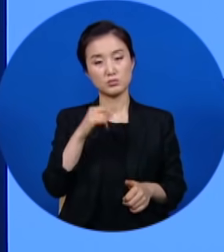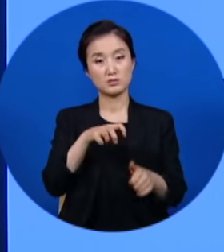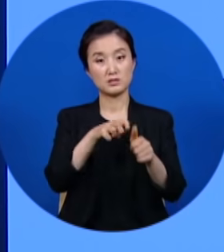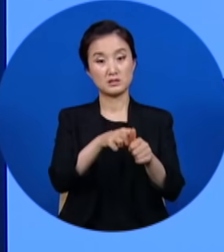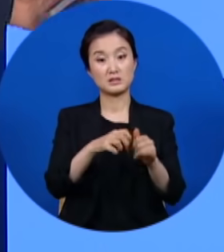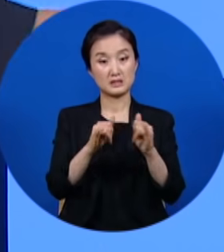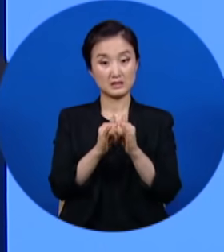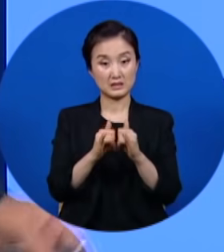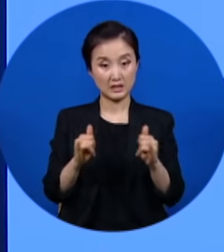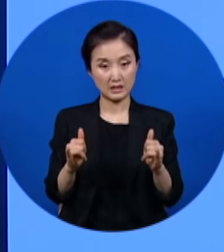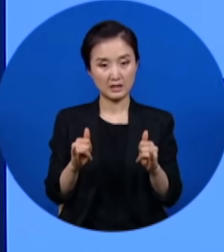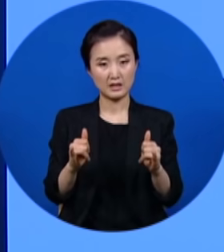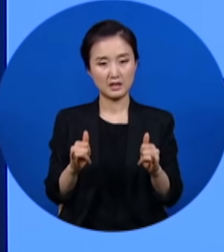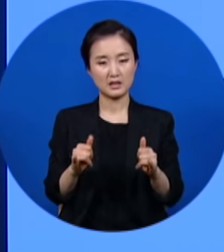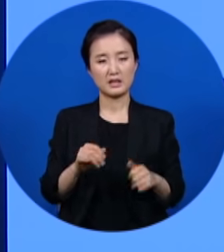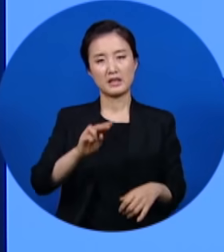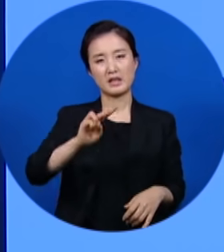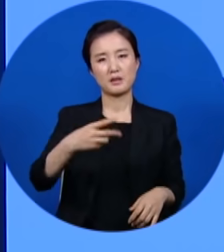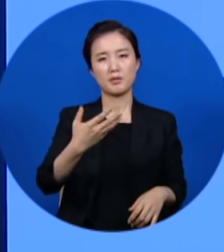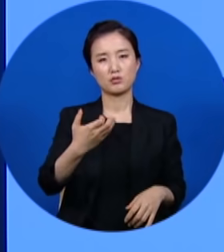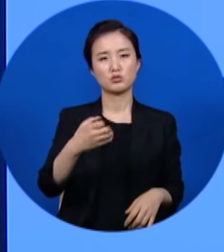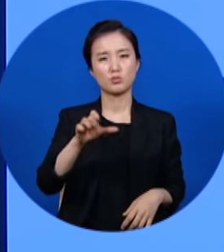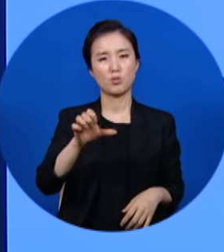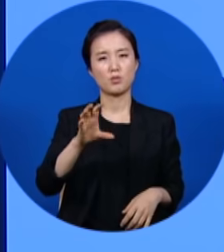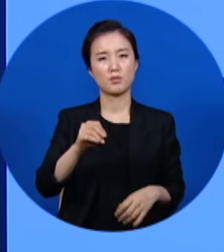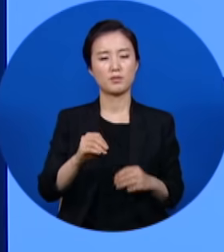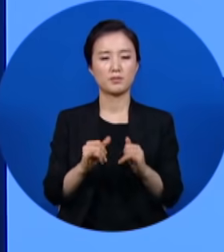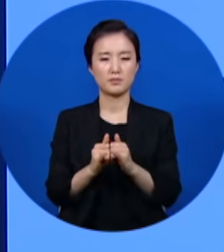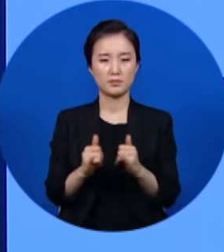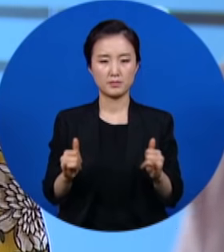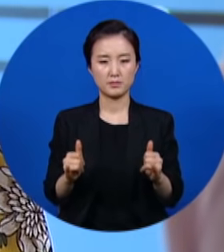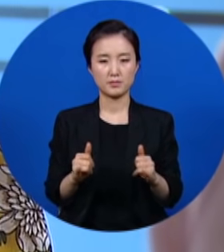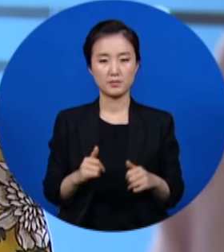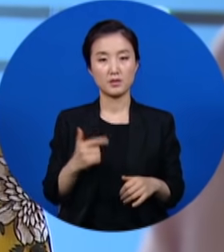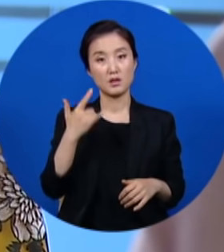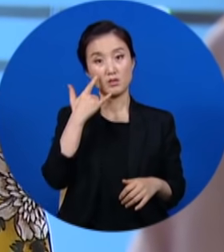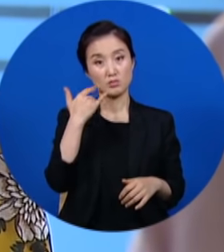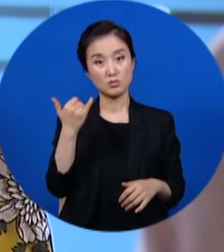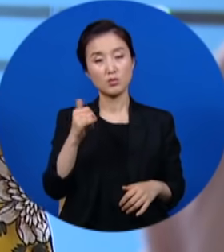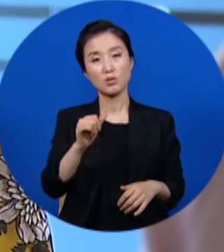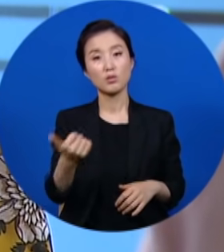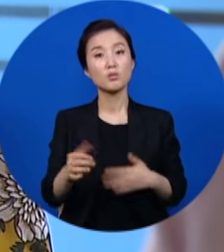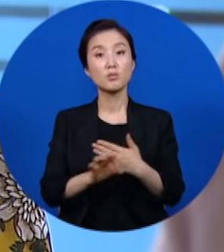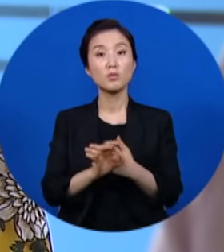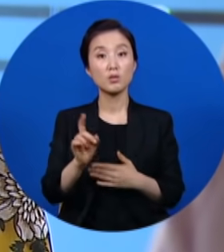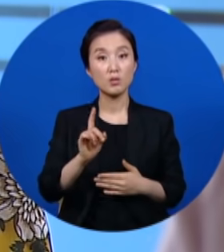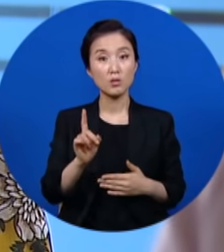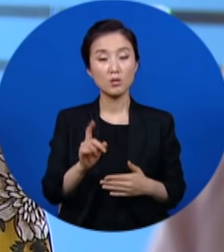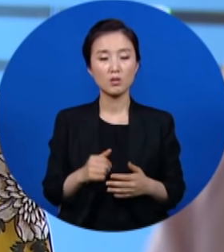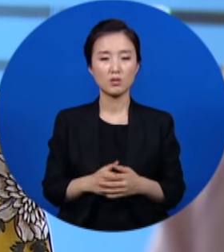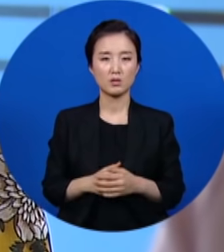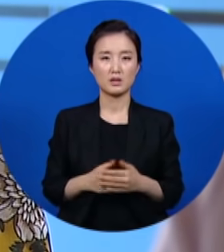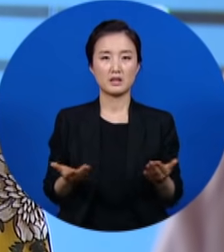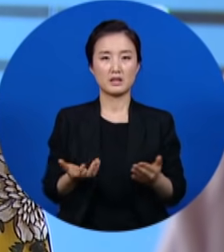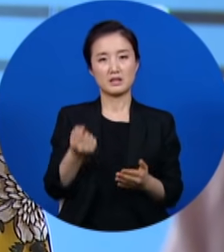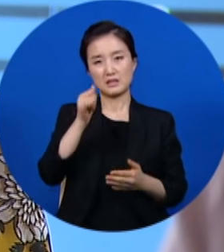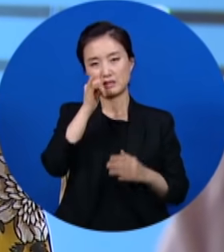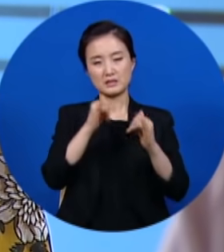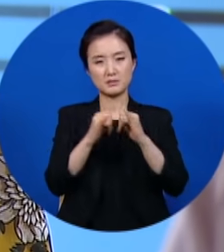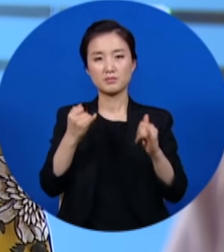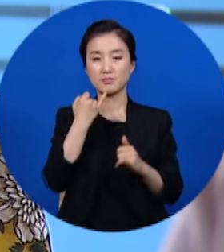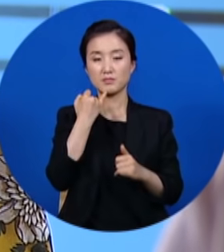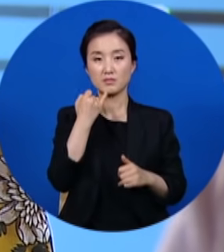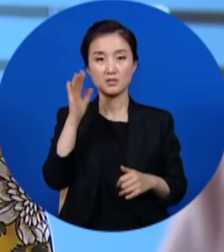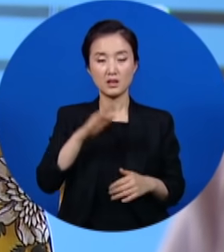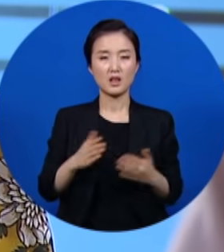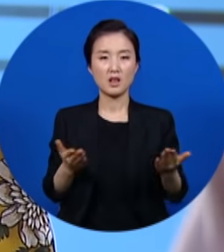격 독신이 290 5만명이 납니다 부모가 돌아가 접었던 일이 생기냐 직업에는 넘어 그나마 괜찮은데 없는